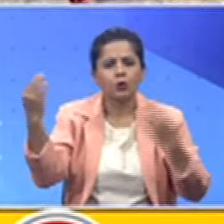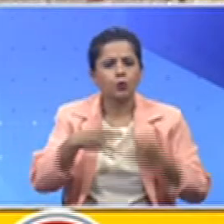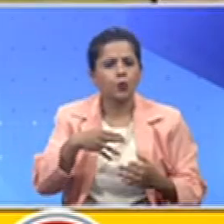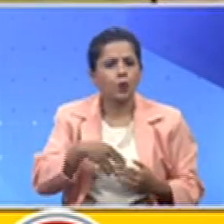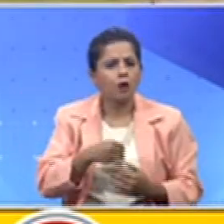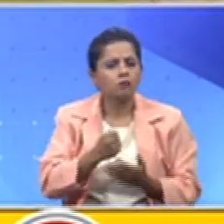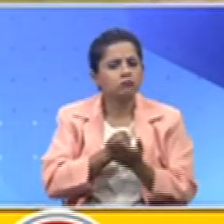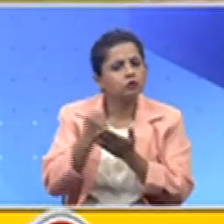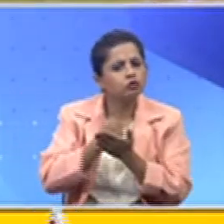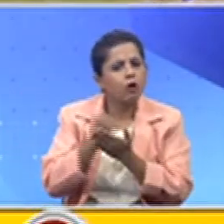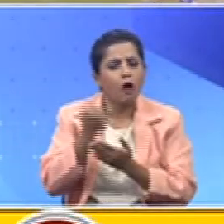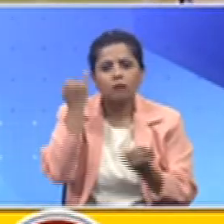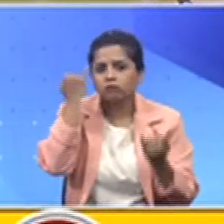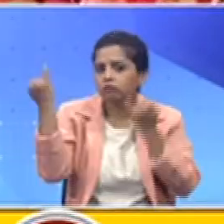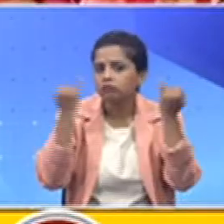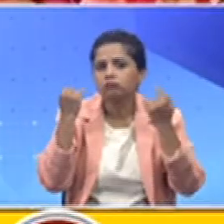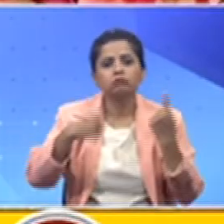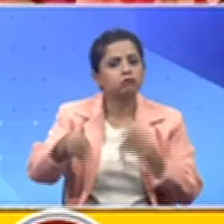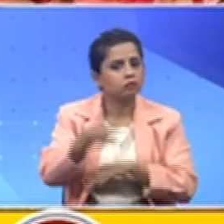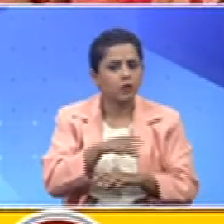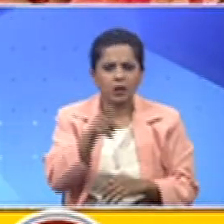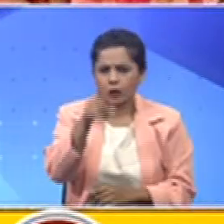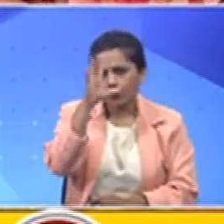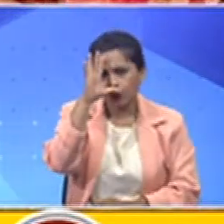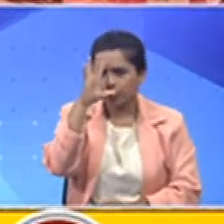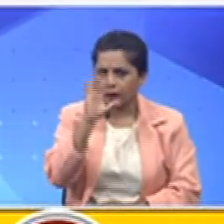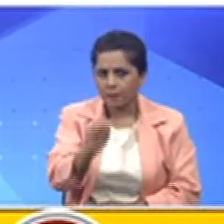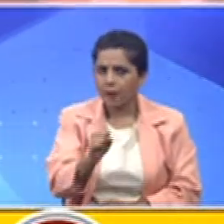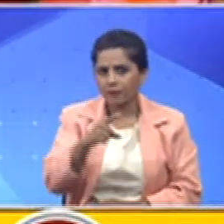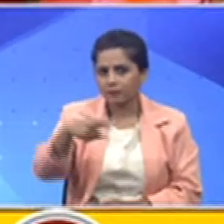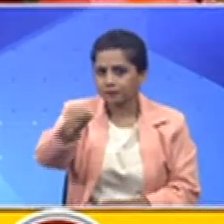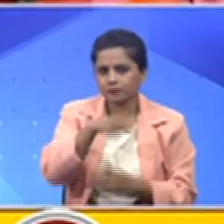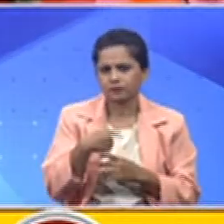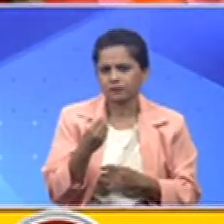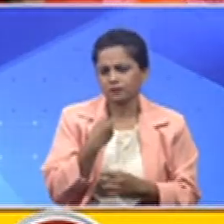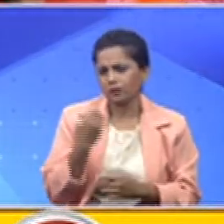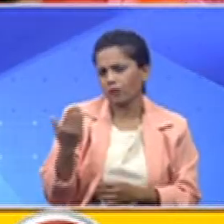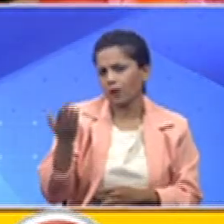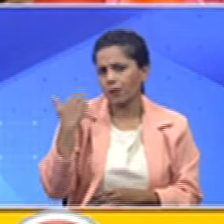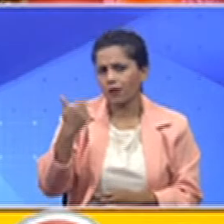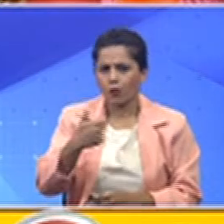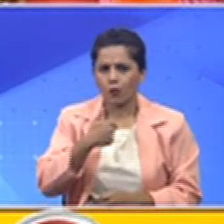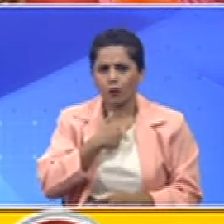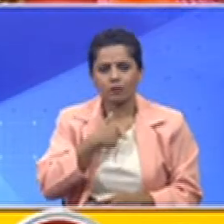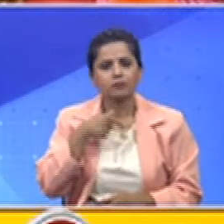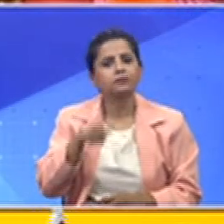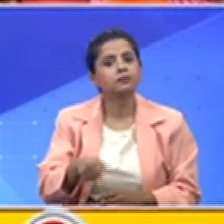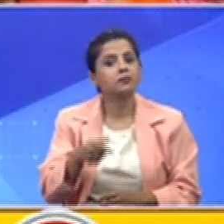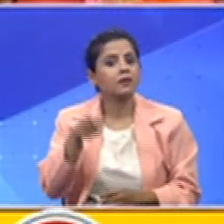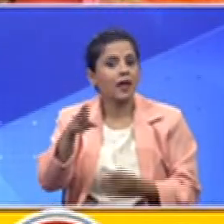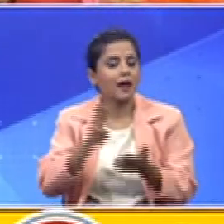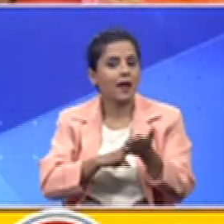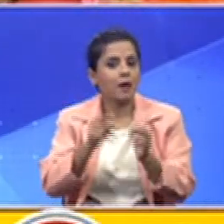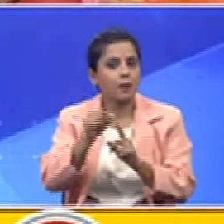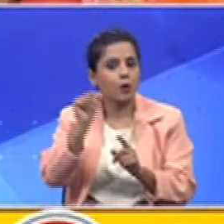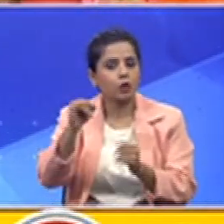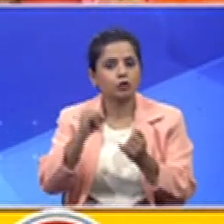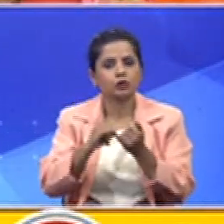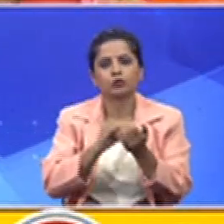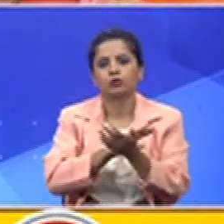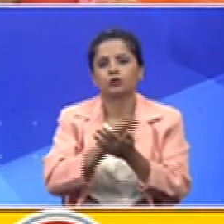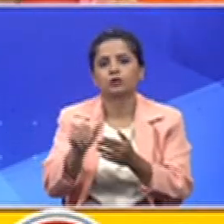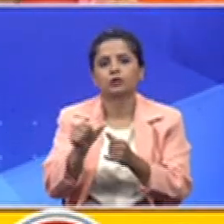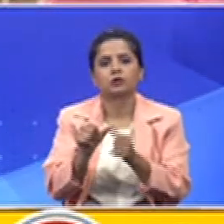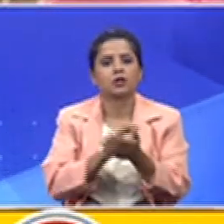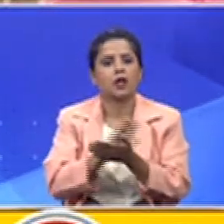प्रयास कर रहे हैं। आपको याद होगा, कुछ समय पहले मैं एमपी के शहडोल गया